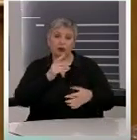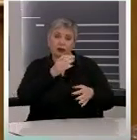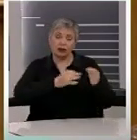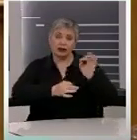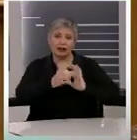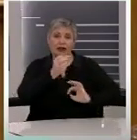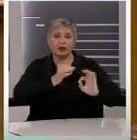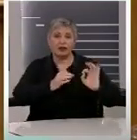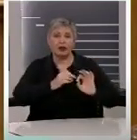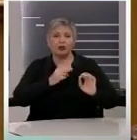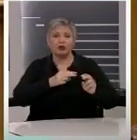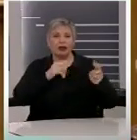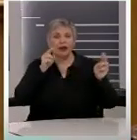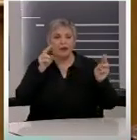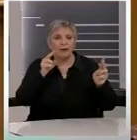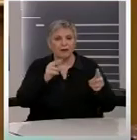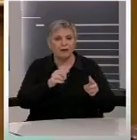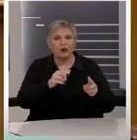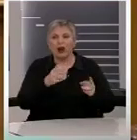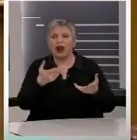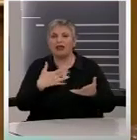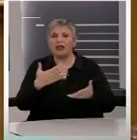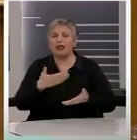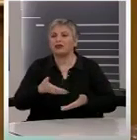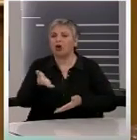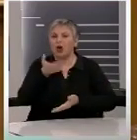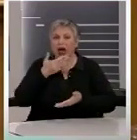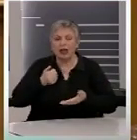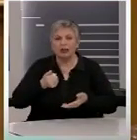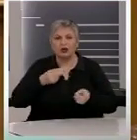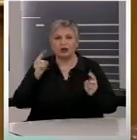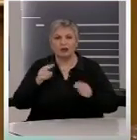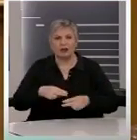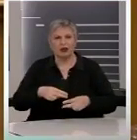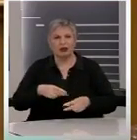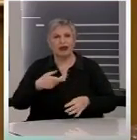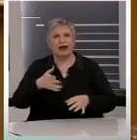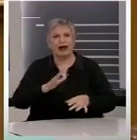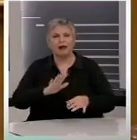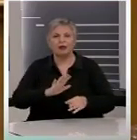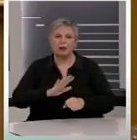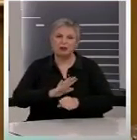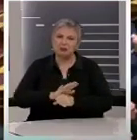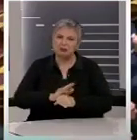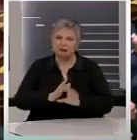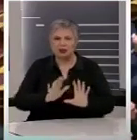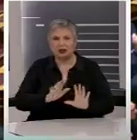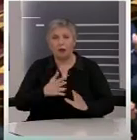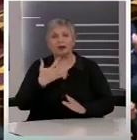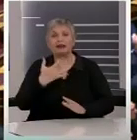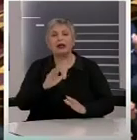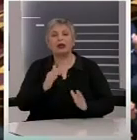για μειώσεις δαπάνες φτάνουν, δεν φτάνουν, όπως σας είπε ο κύριος Χουλιαράκης, 500 εκατομμύρια.